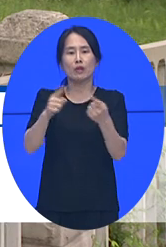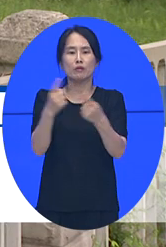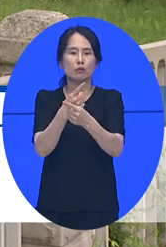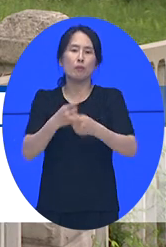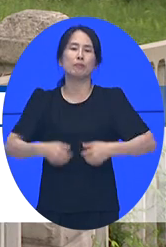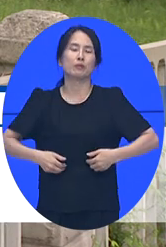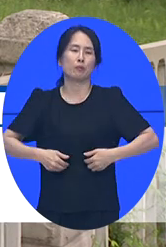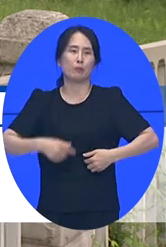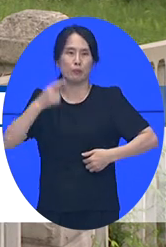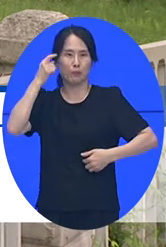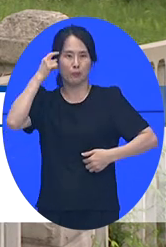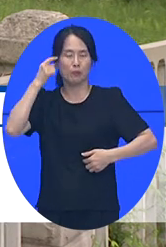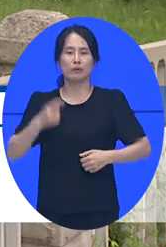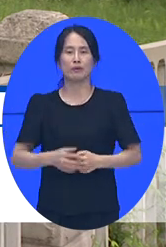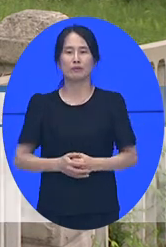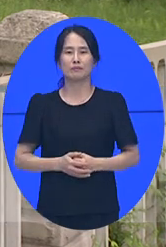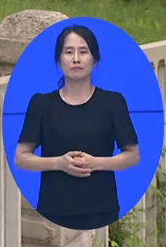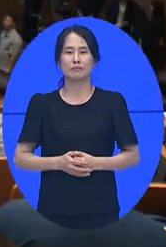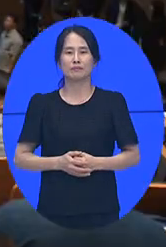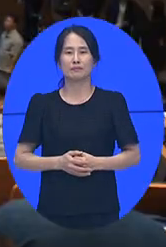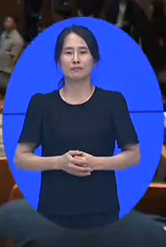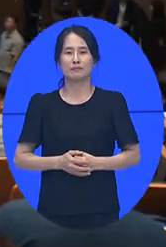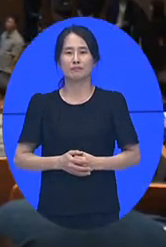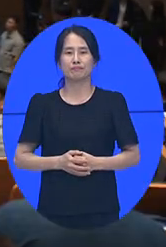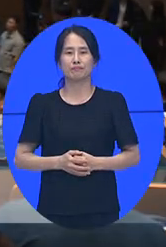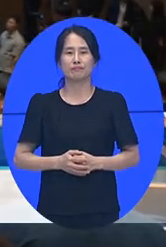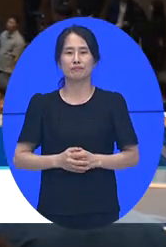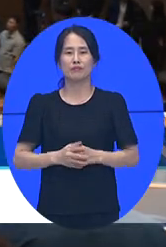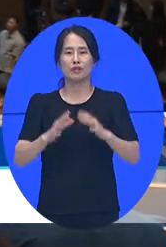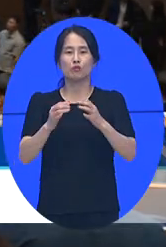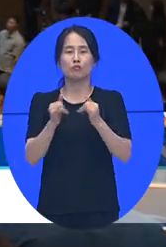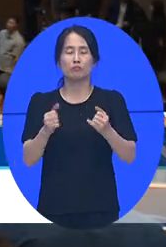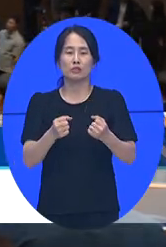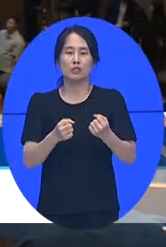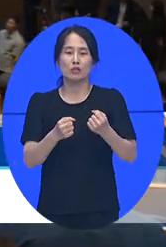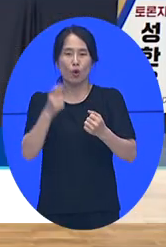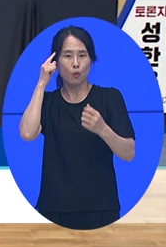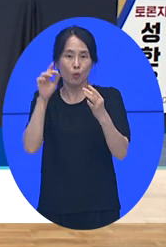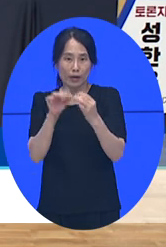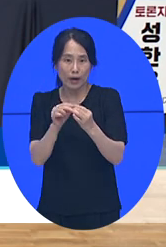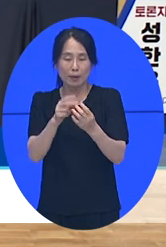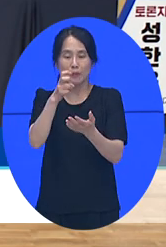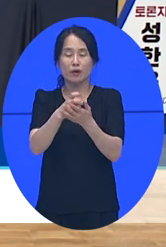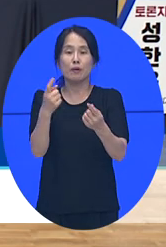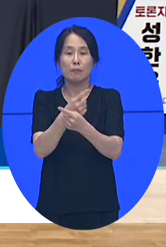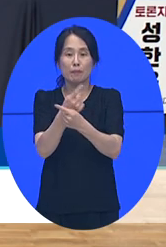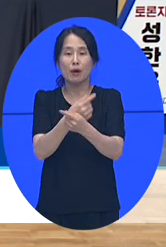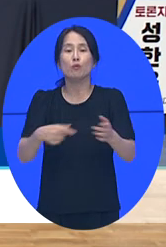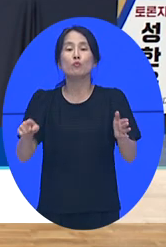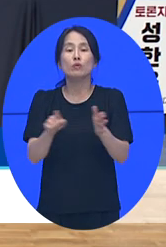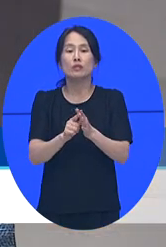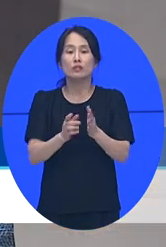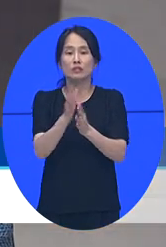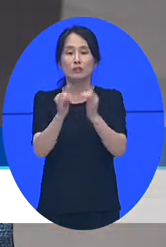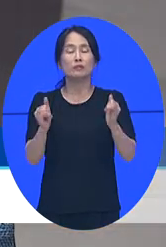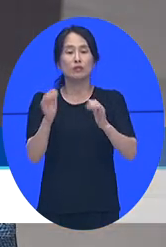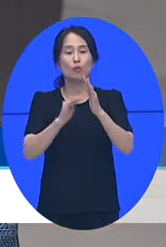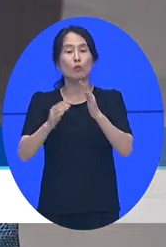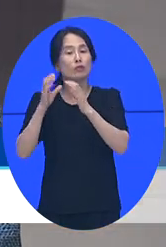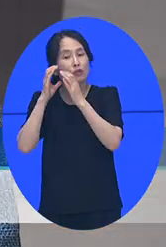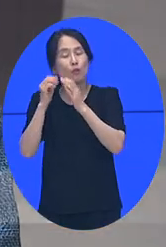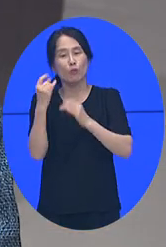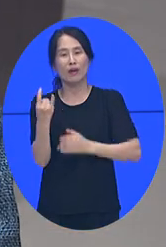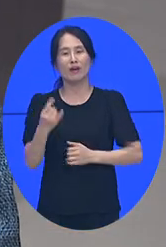헌법에 대한 개헌이 좀 필요하지 않을까라는 생각을 하고 있습니다 국민이 공감할 수 있는 실현 가능한 개헌 방안을 모색하기 위한 시민